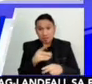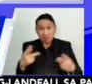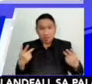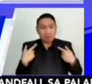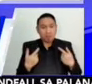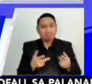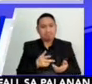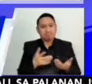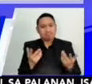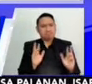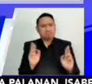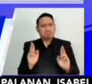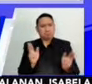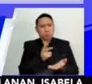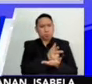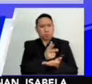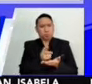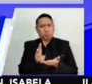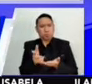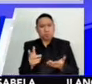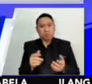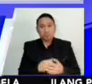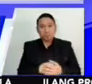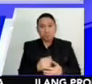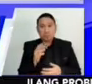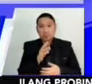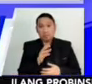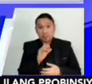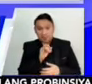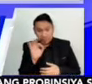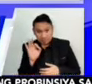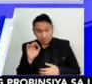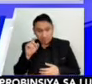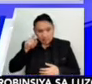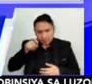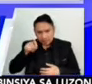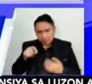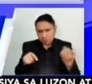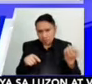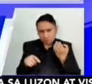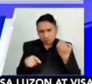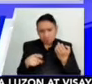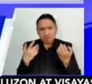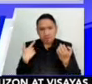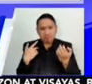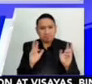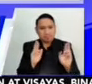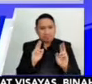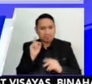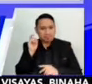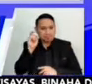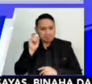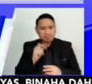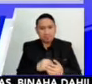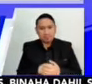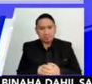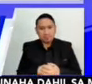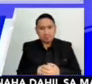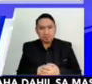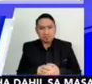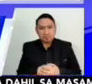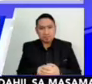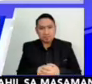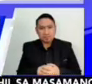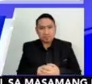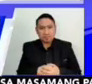pdrrmo nakahandang risponde kung kakailanganin expect po natin na makakaranas pa rin tayo ng moderate to